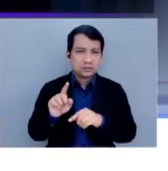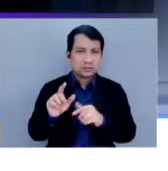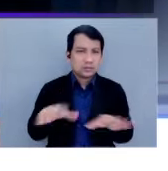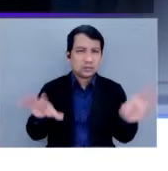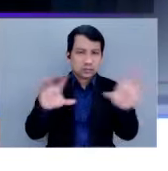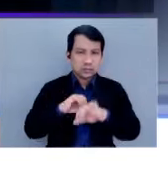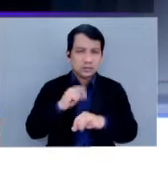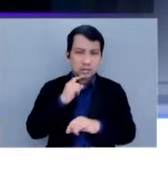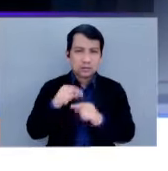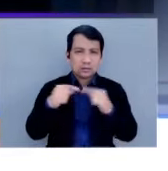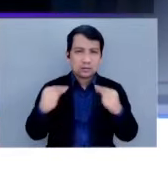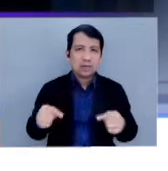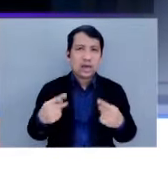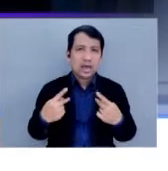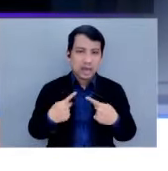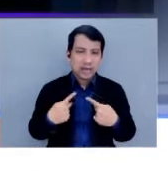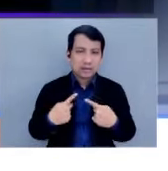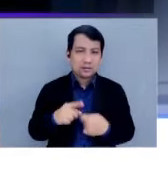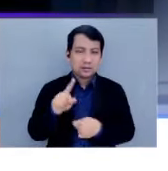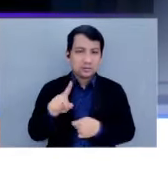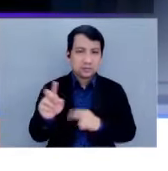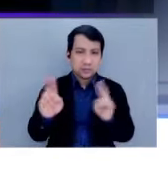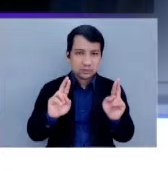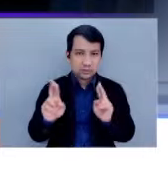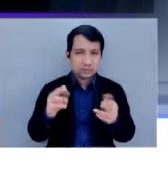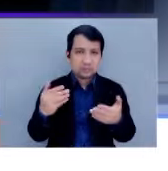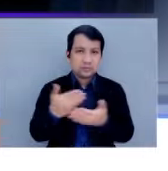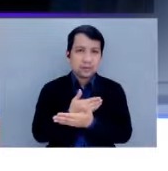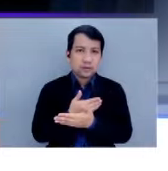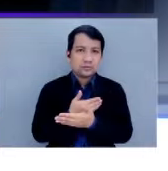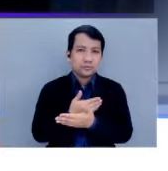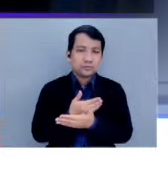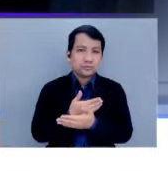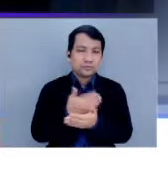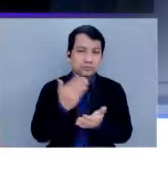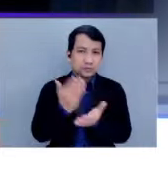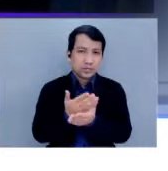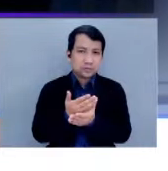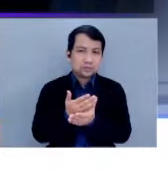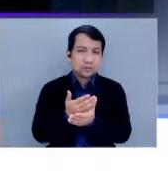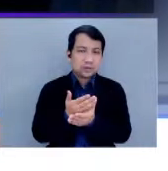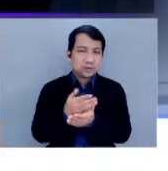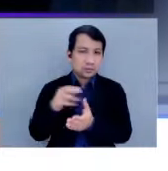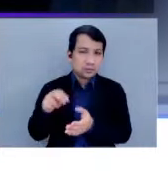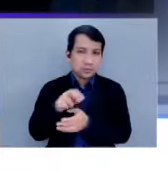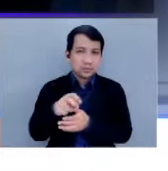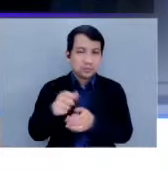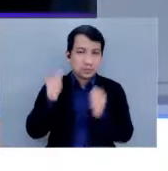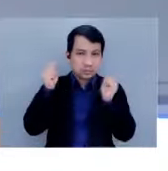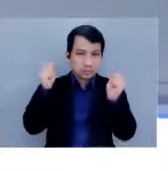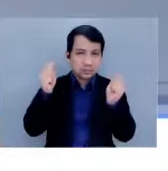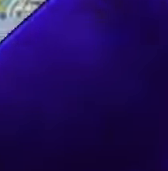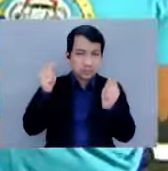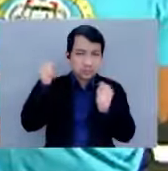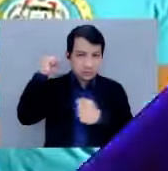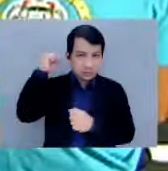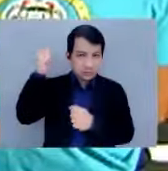dahil meron ulit silang kinakasang bagong transport strike. Nasa frontline ng balitang yan, si Gerard De La Peña.